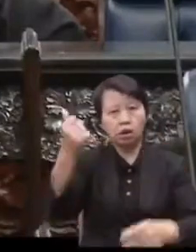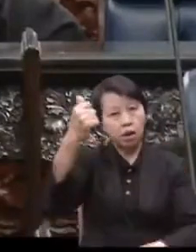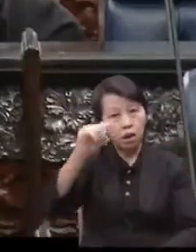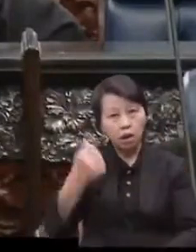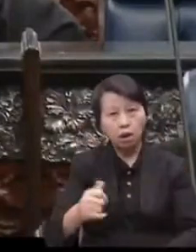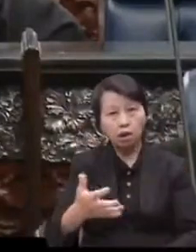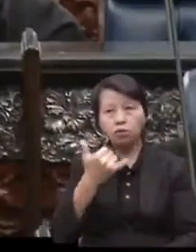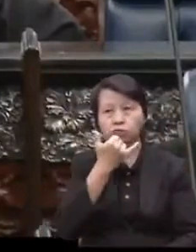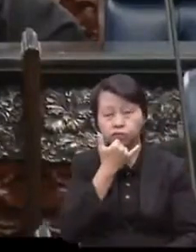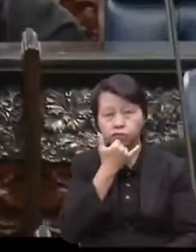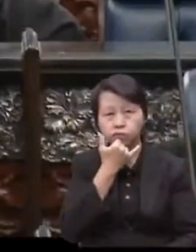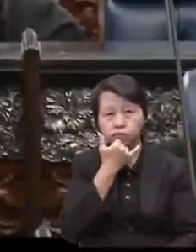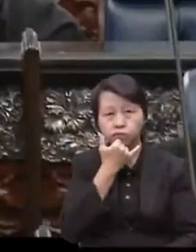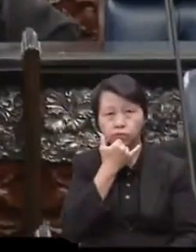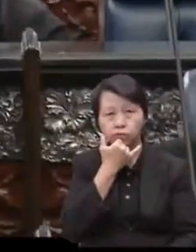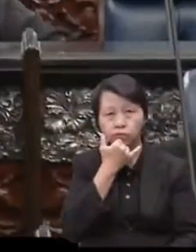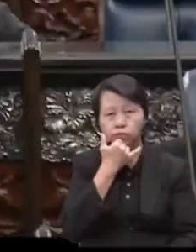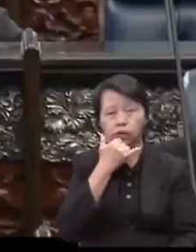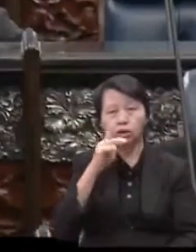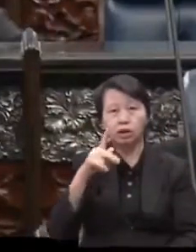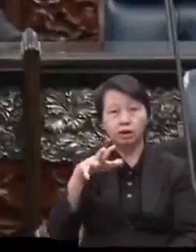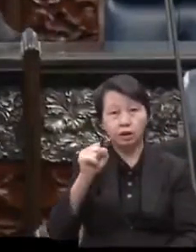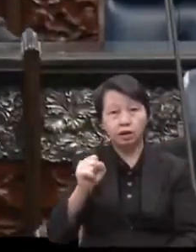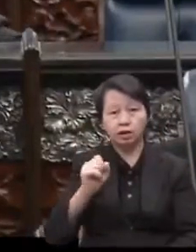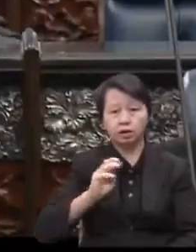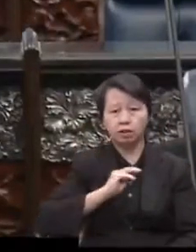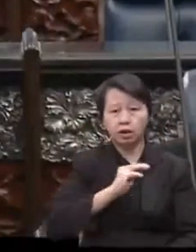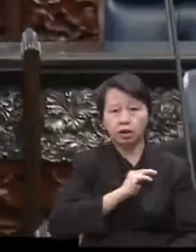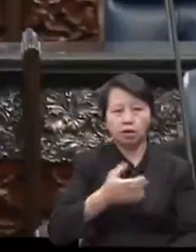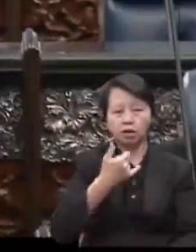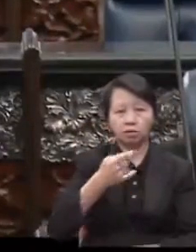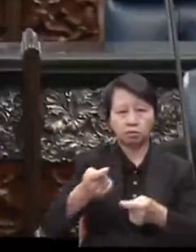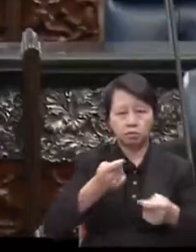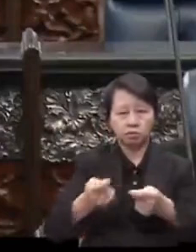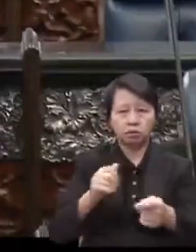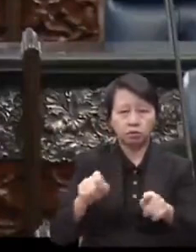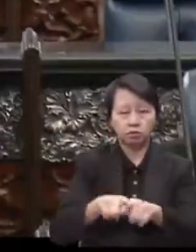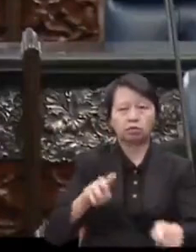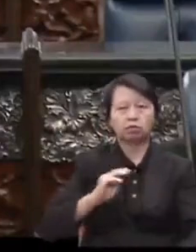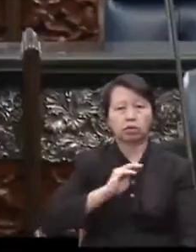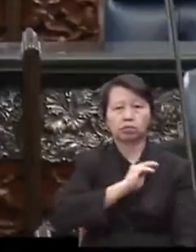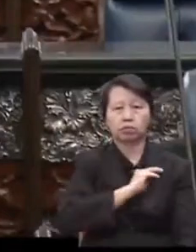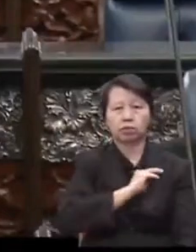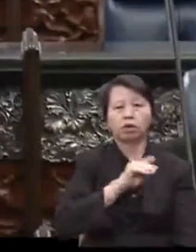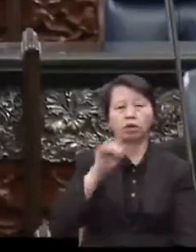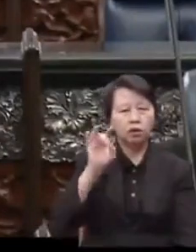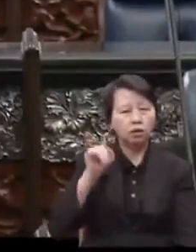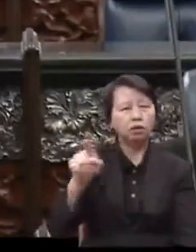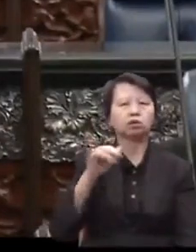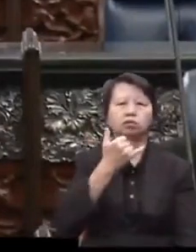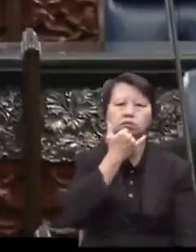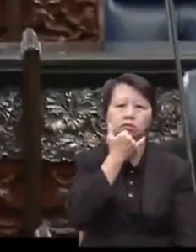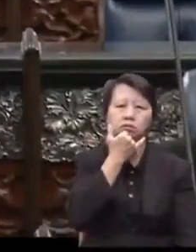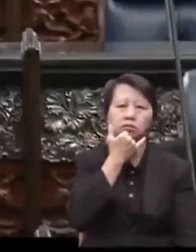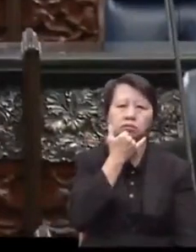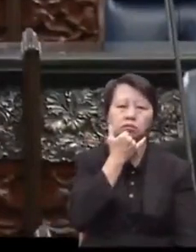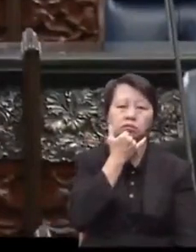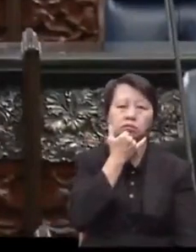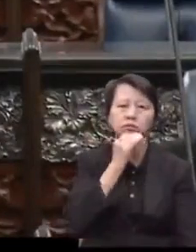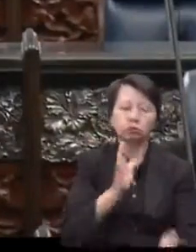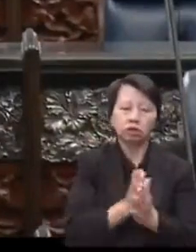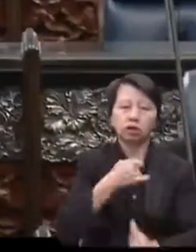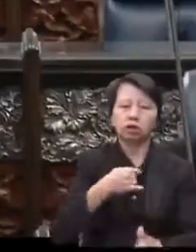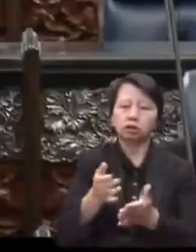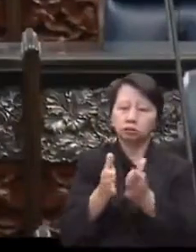false or scandalous label of any member touching his Conduct as member jadi Ia merupakan satu kesalahan jadi saya